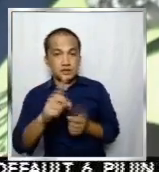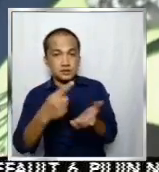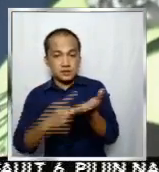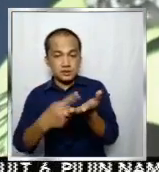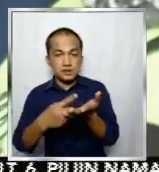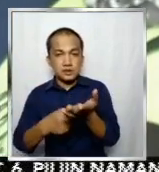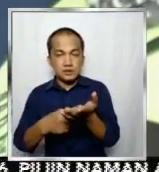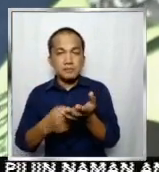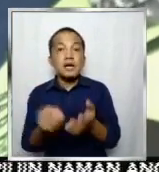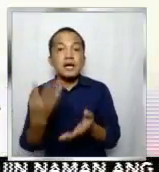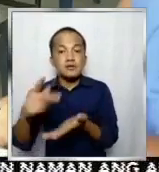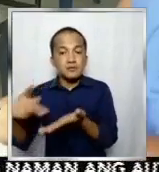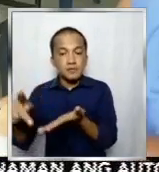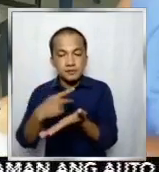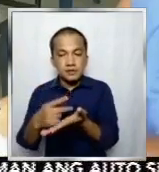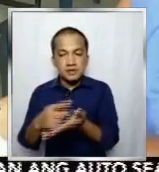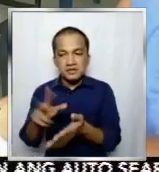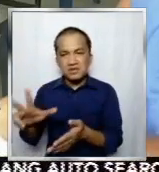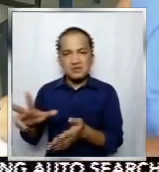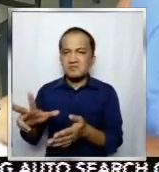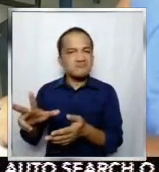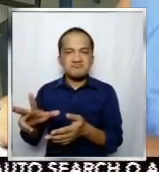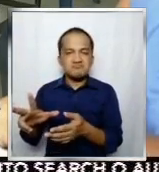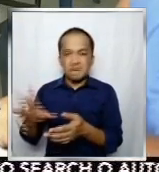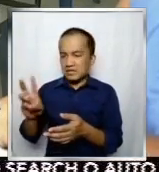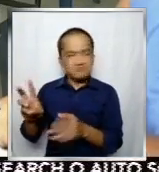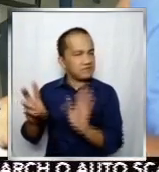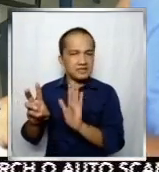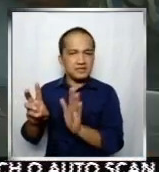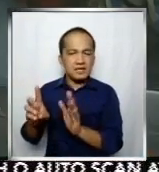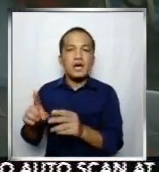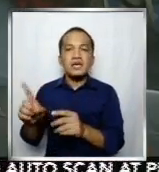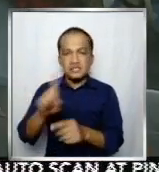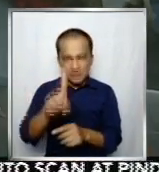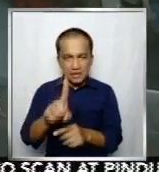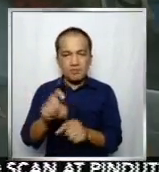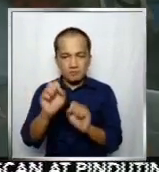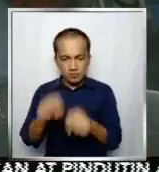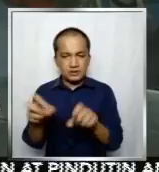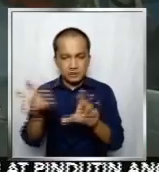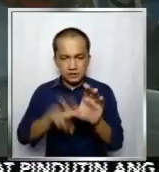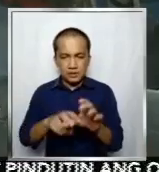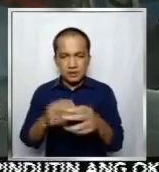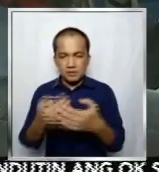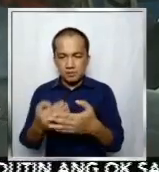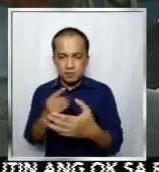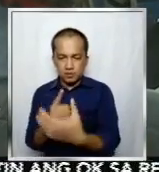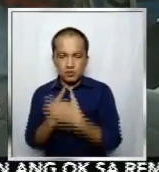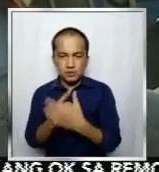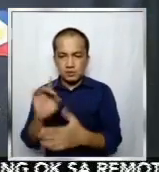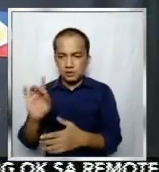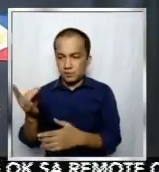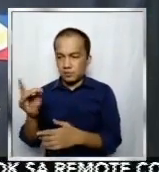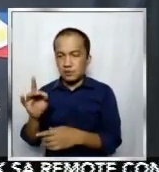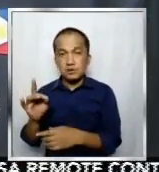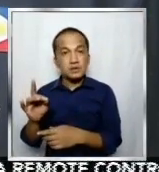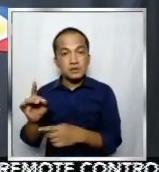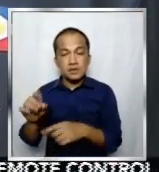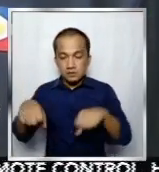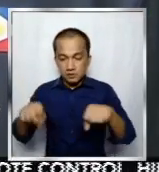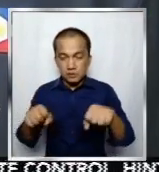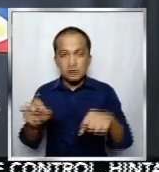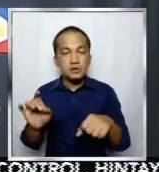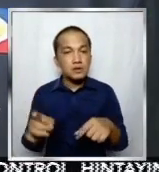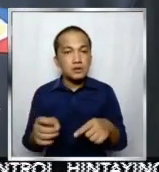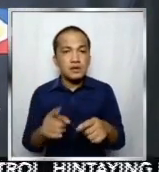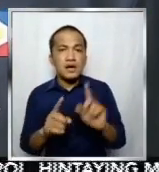halip na 3 hanggang 6 na pasahero ay gagawing isa lang muna. Bago mag-quarantine, 8 piso ang pamasahe sa tricycle. Ano ang